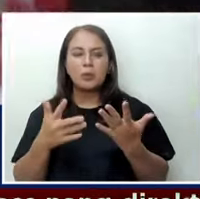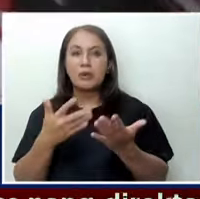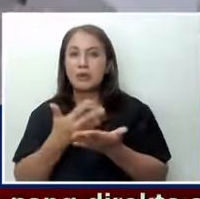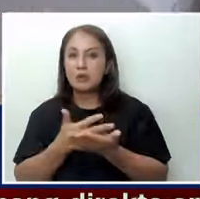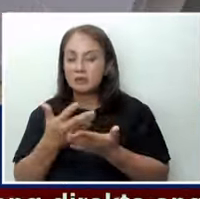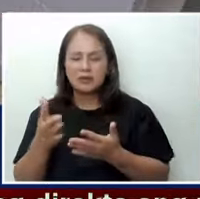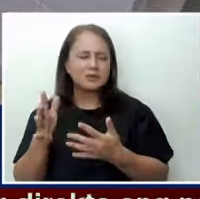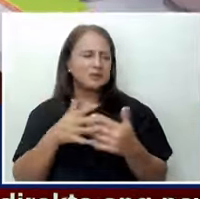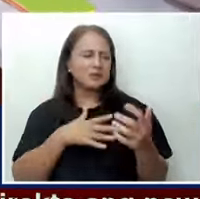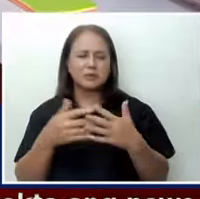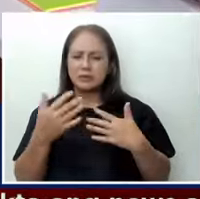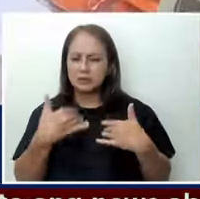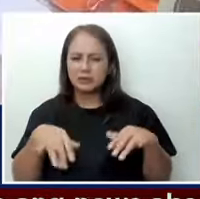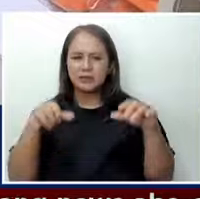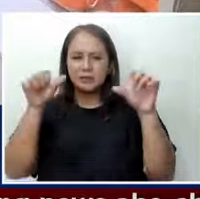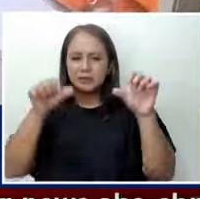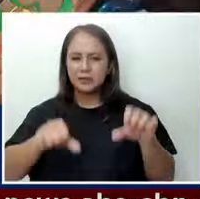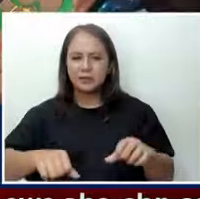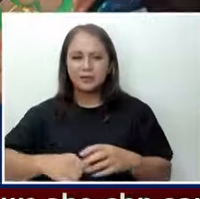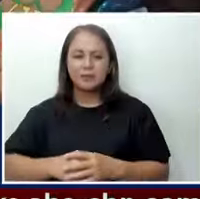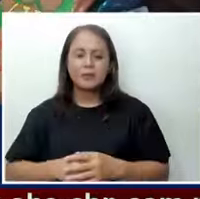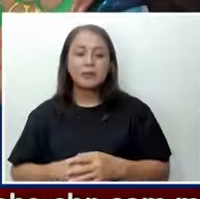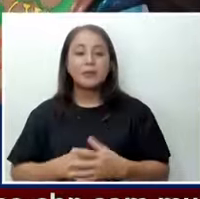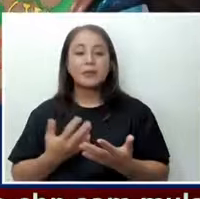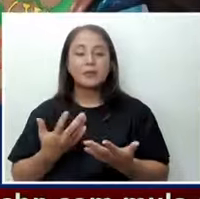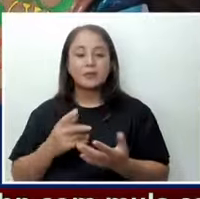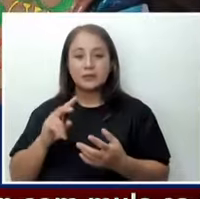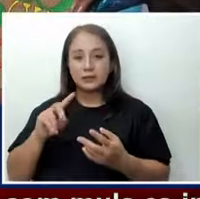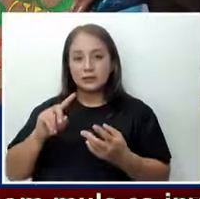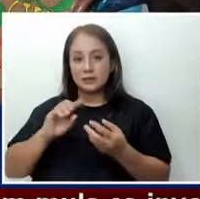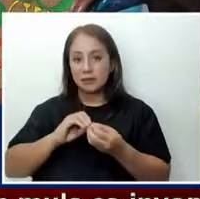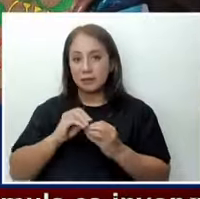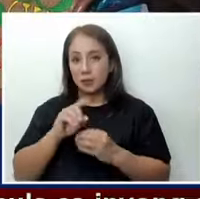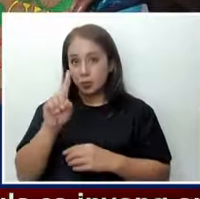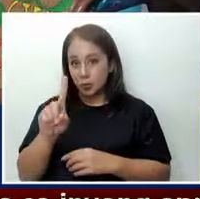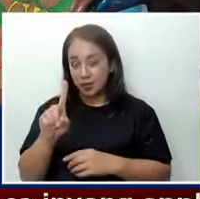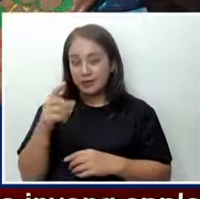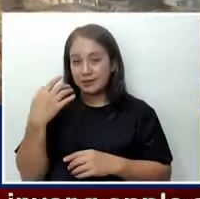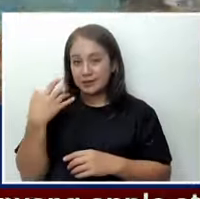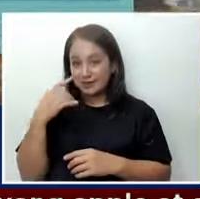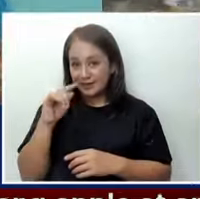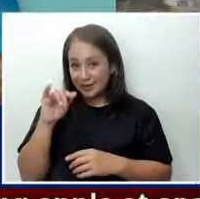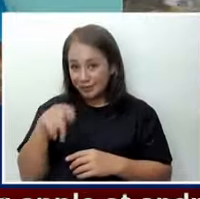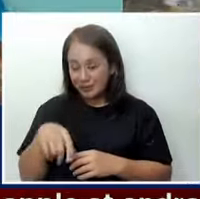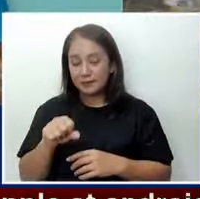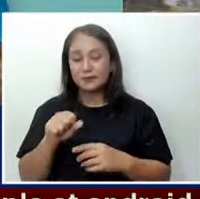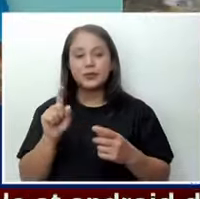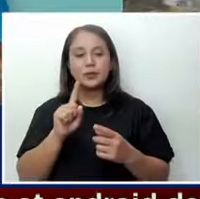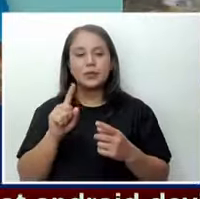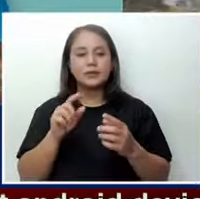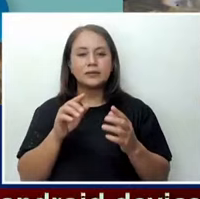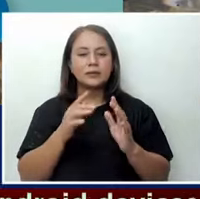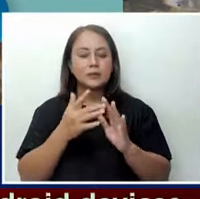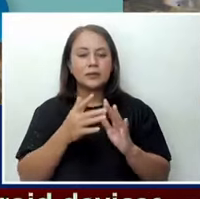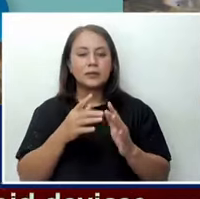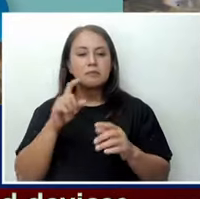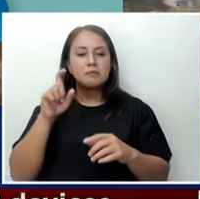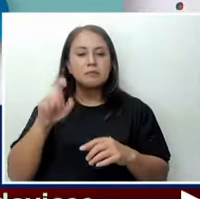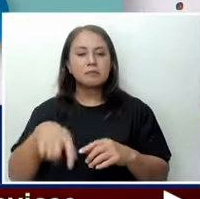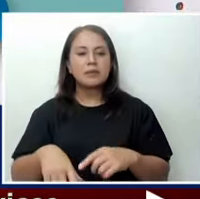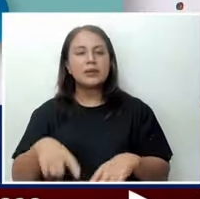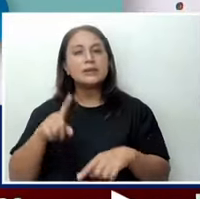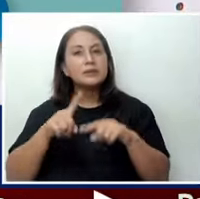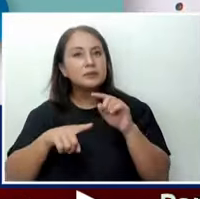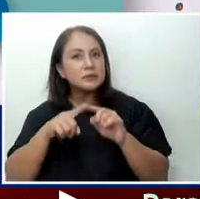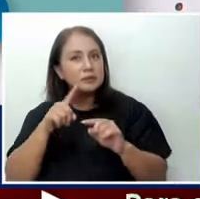post. Winning diskarte number one ni Charlene sa pagbebenta online, kailangan maging friendly